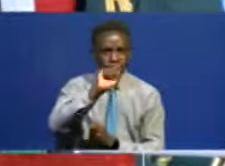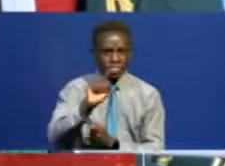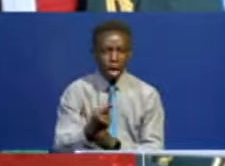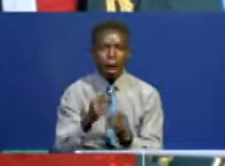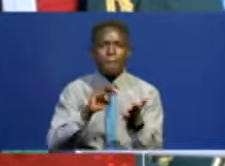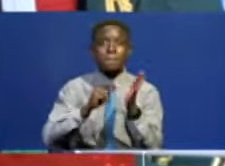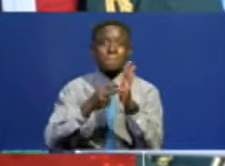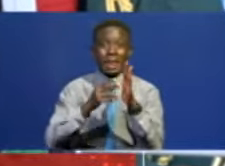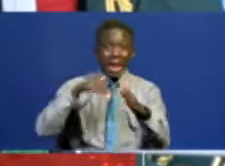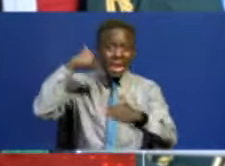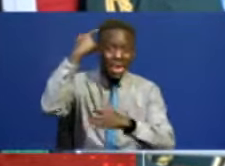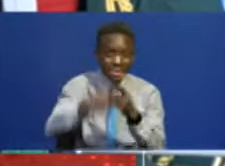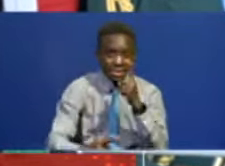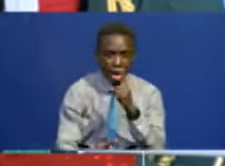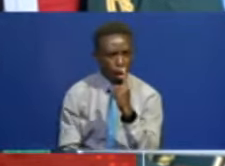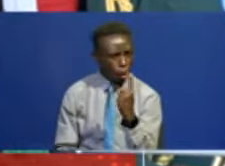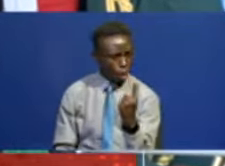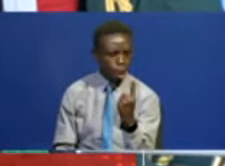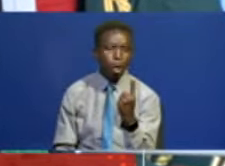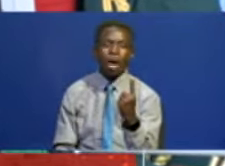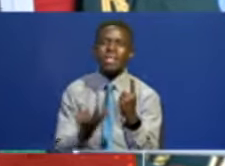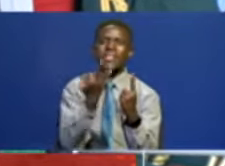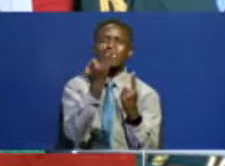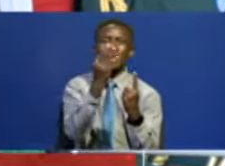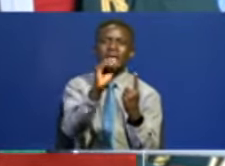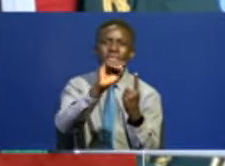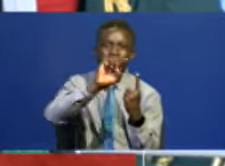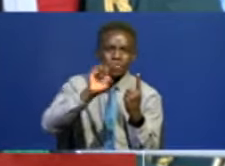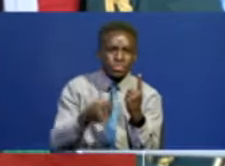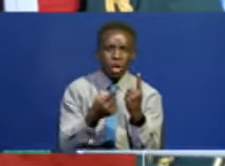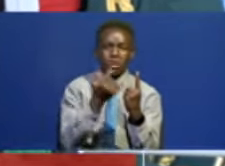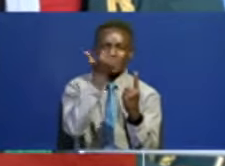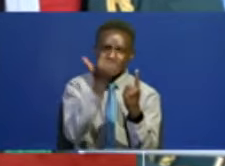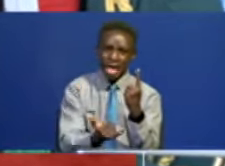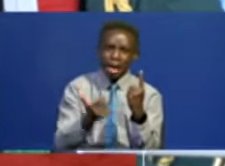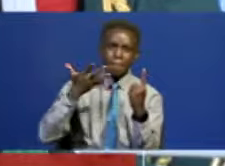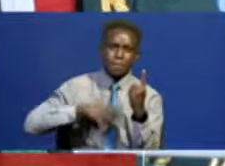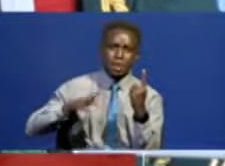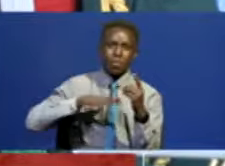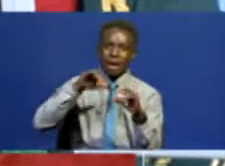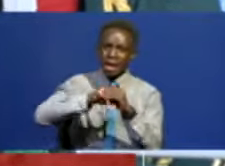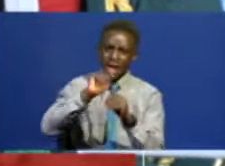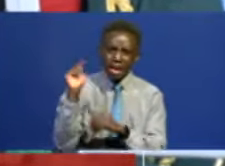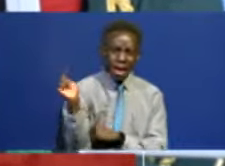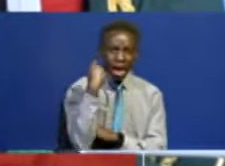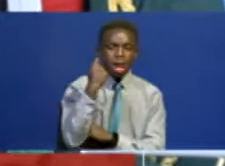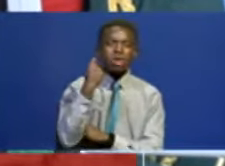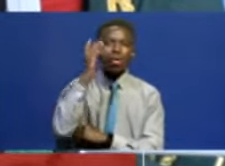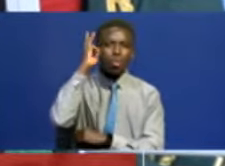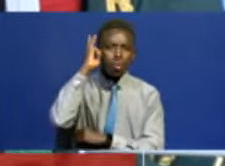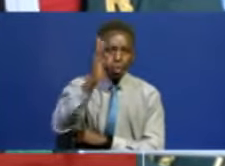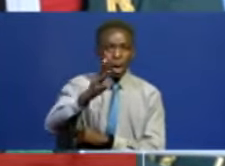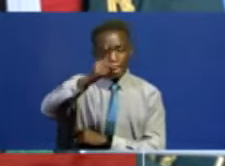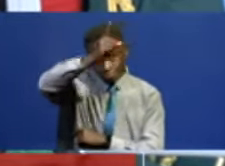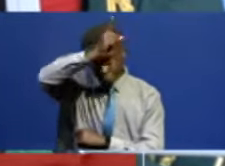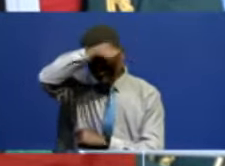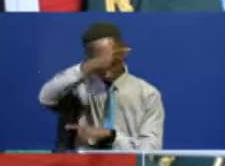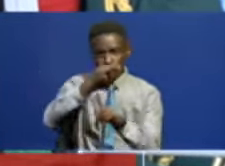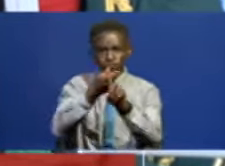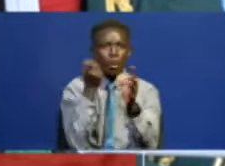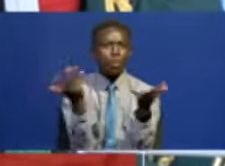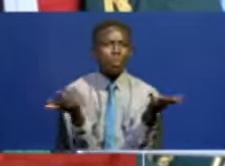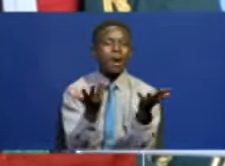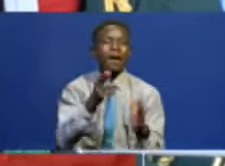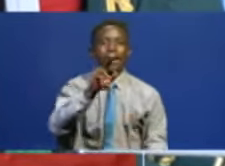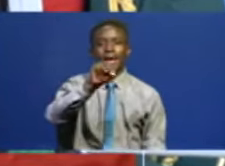year alone, 30,000 young people from across Kenya will graduate from NYS